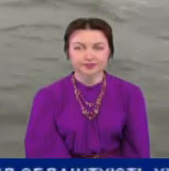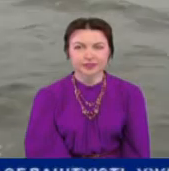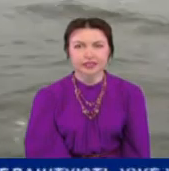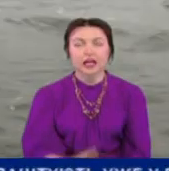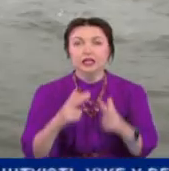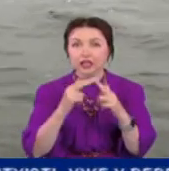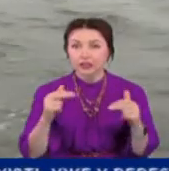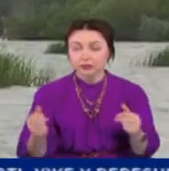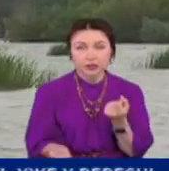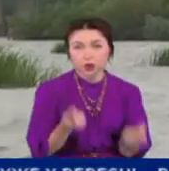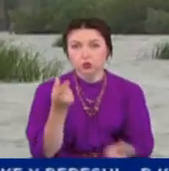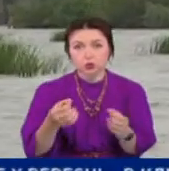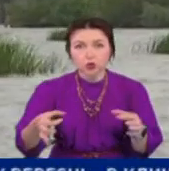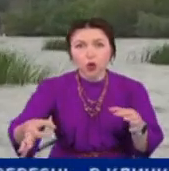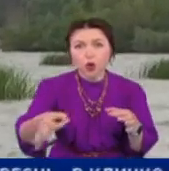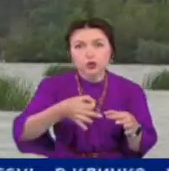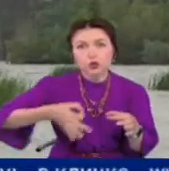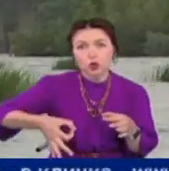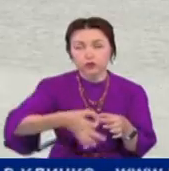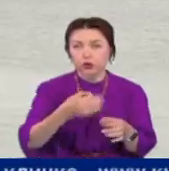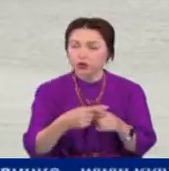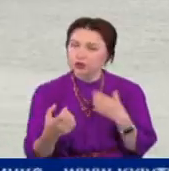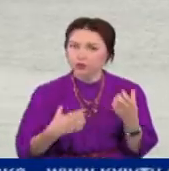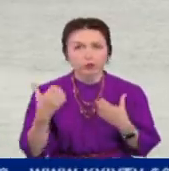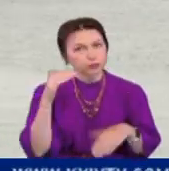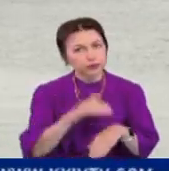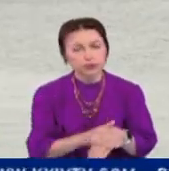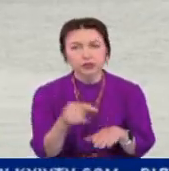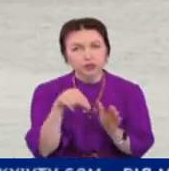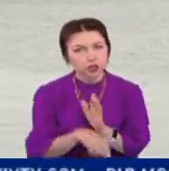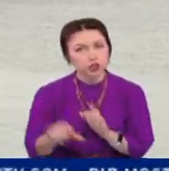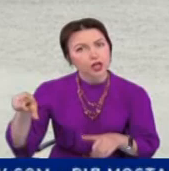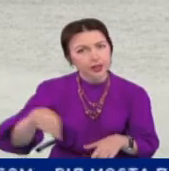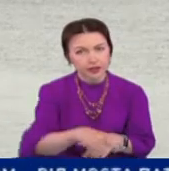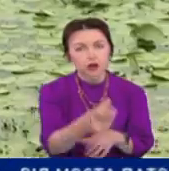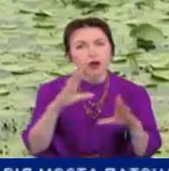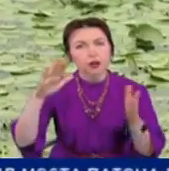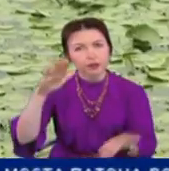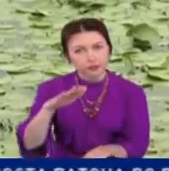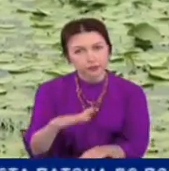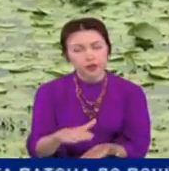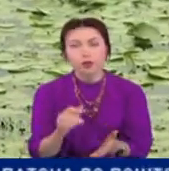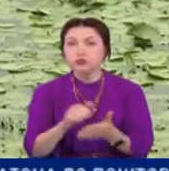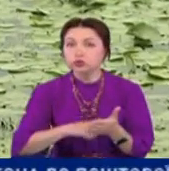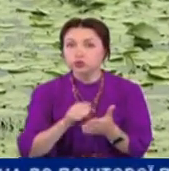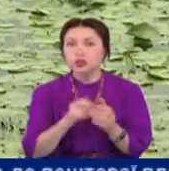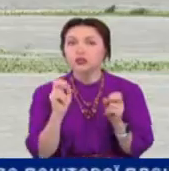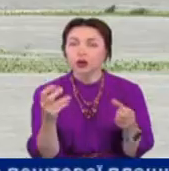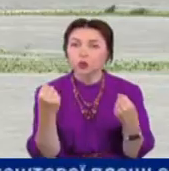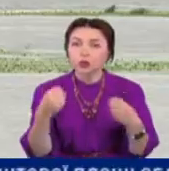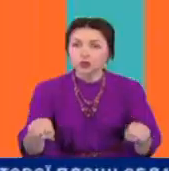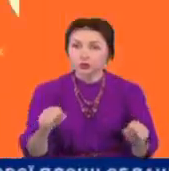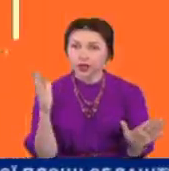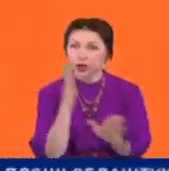На Дніпрі ростуть острови. Тривожна прикмета означає, що ріка мілішає. Що стало причиною, як уникнути екологічної